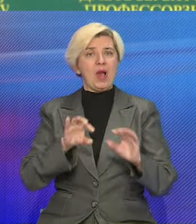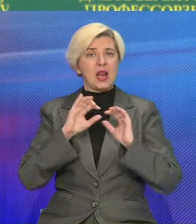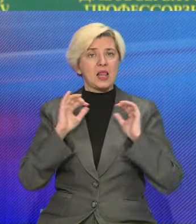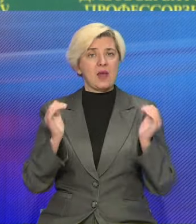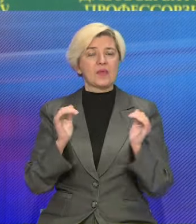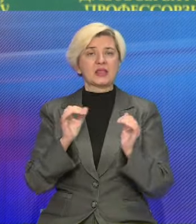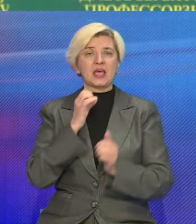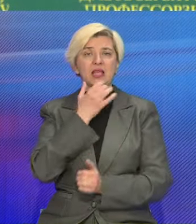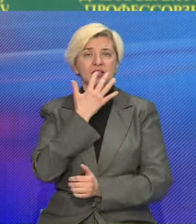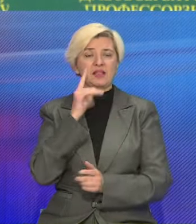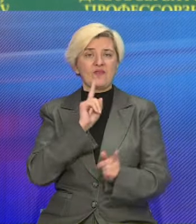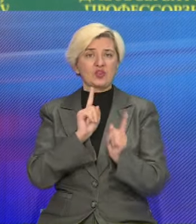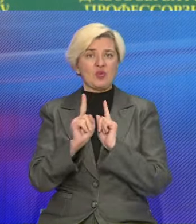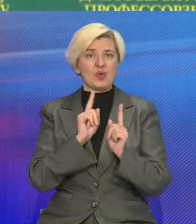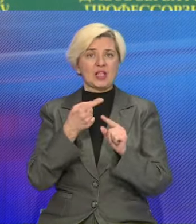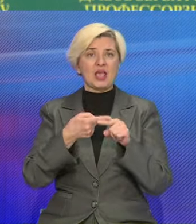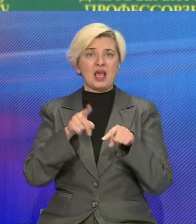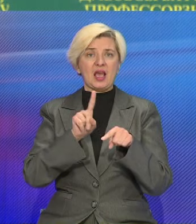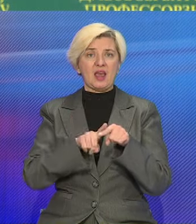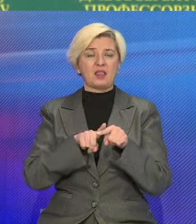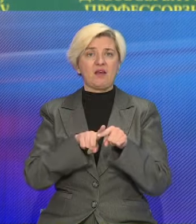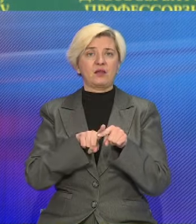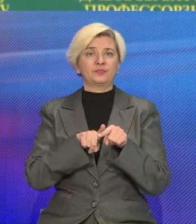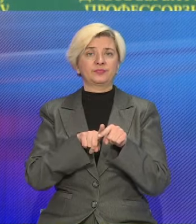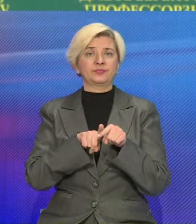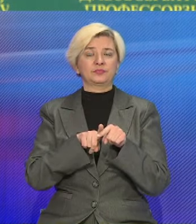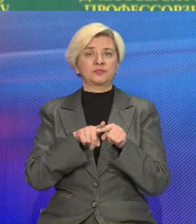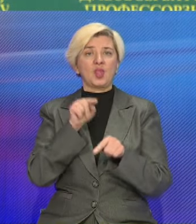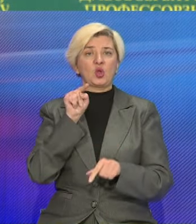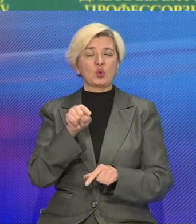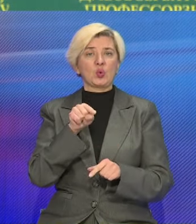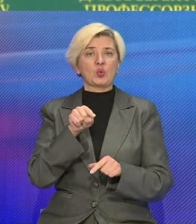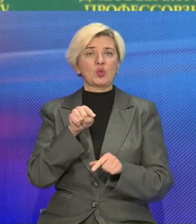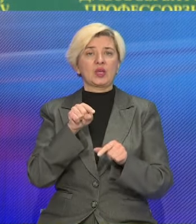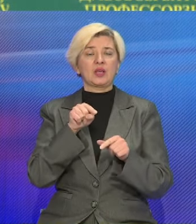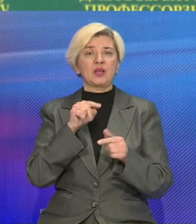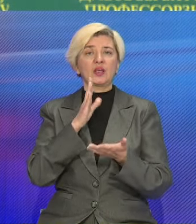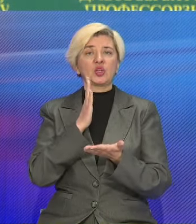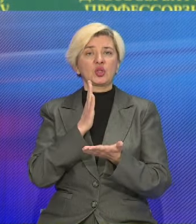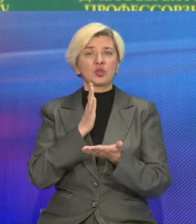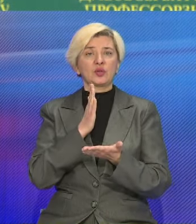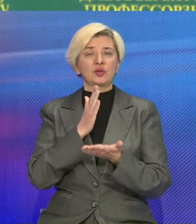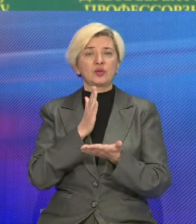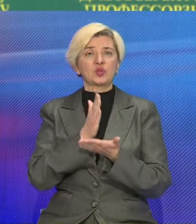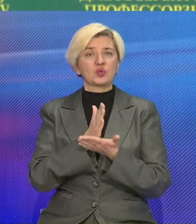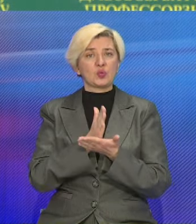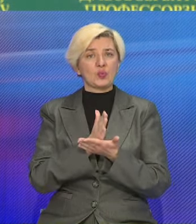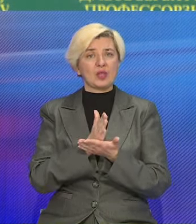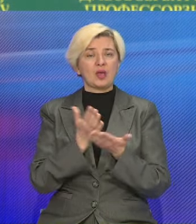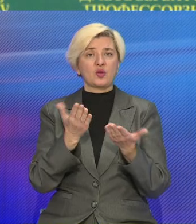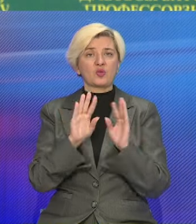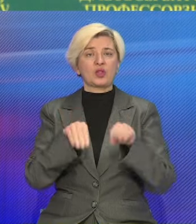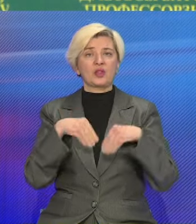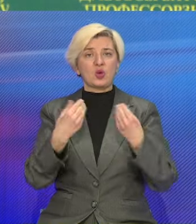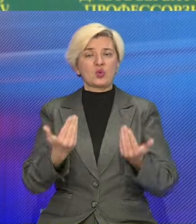національного собрання, це, будем говорить, тот інструмент, який дає житті країне. Тобто це органи,